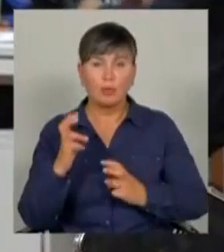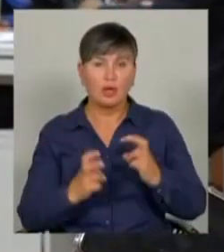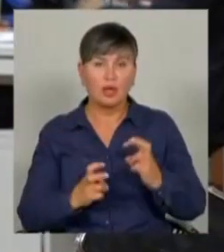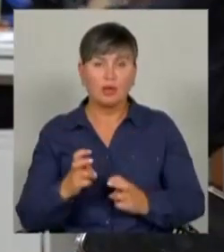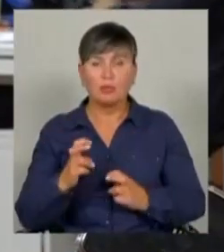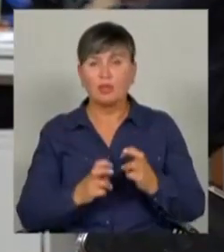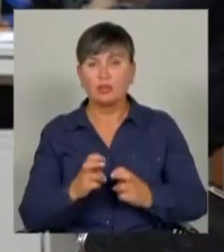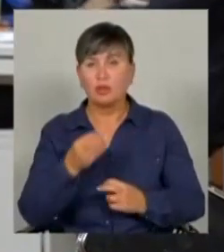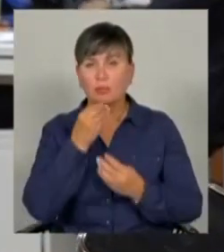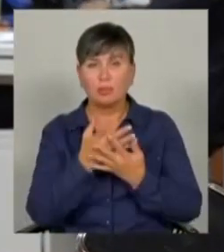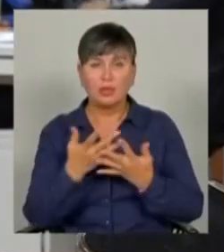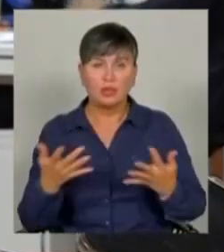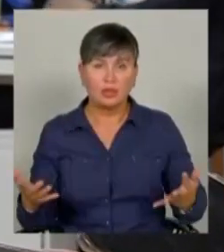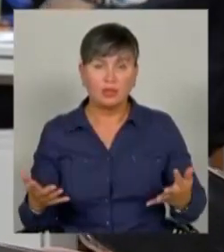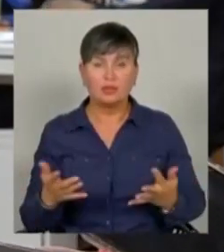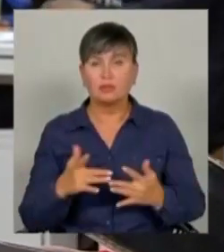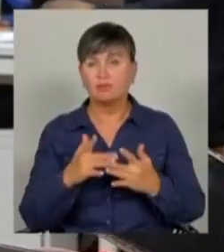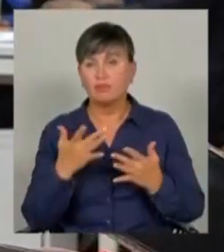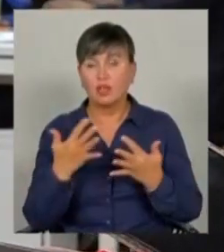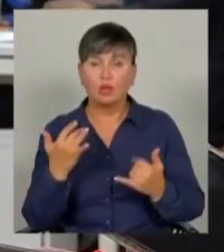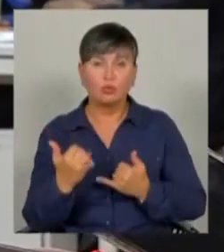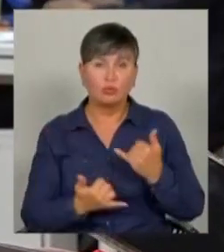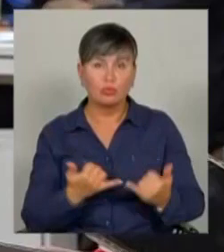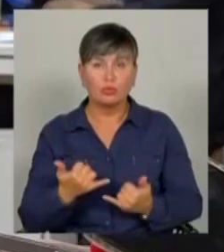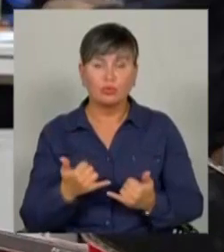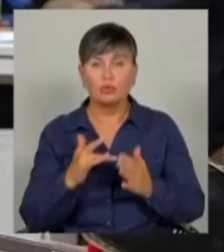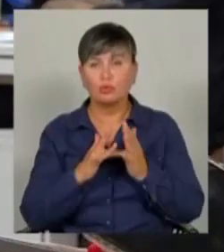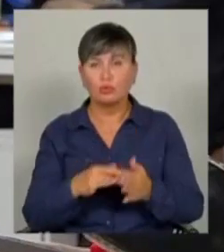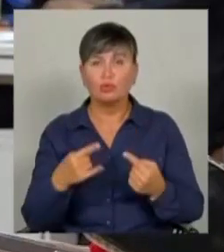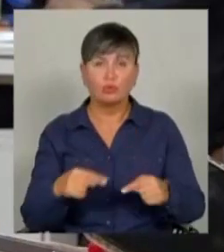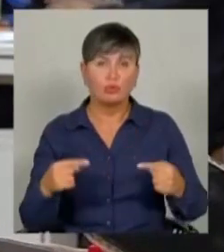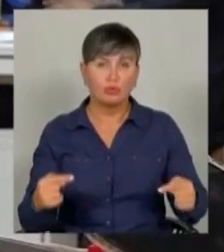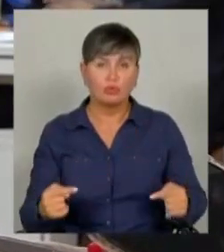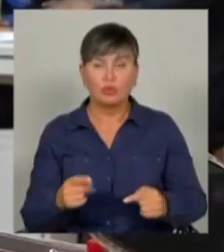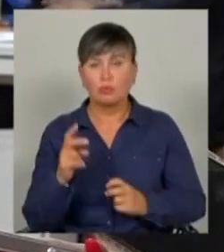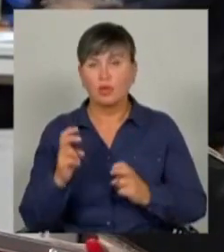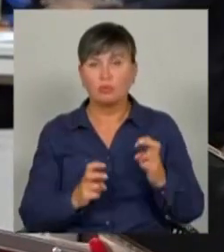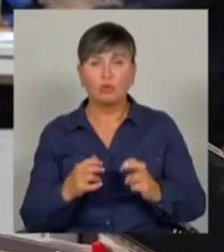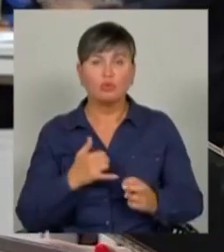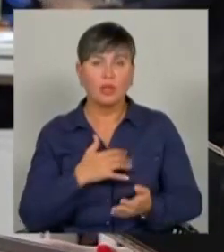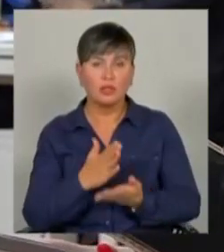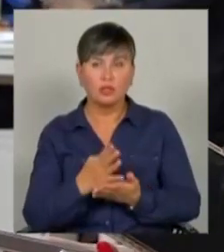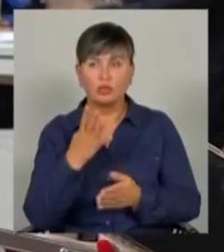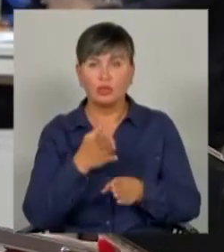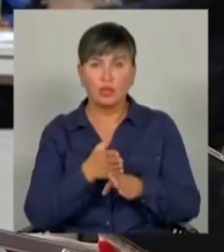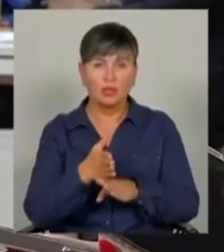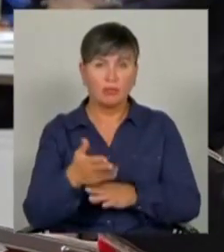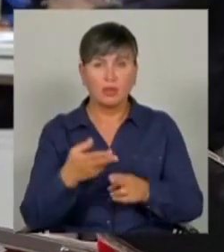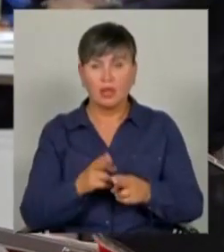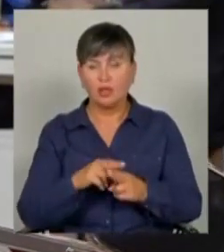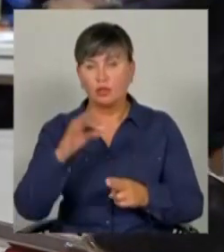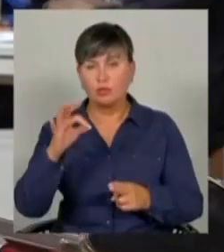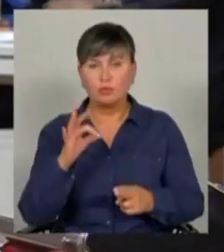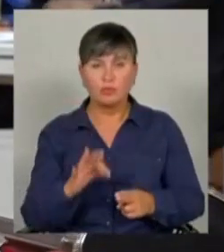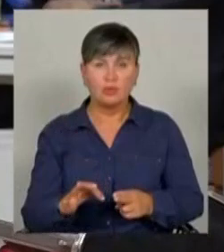промышленность, производство продуктов питания, логистические услуги, туризм и другие секторы промышленности. У нас есть четыре направления. Это